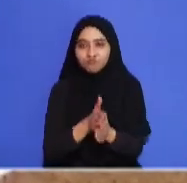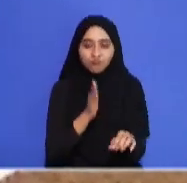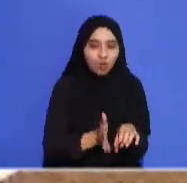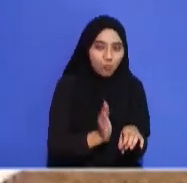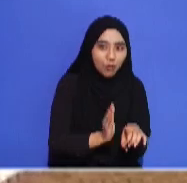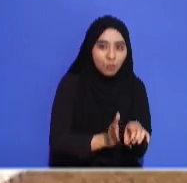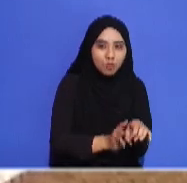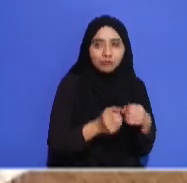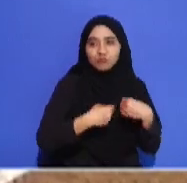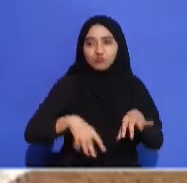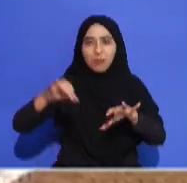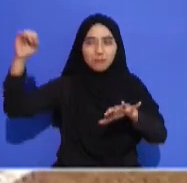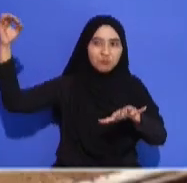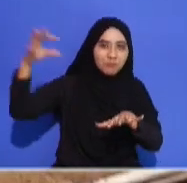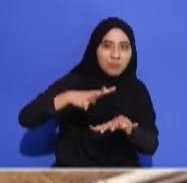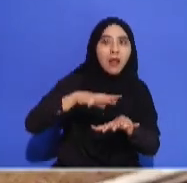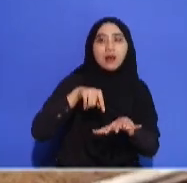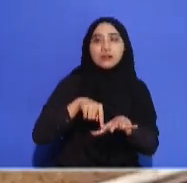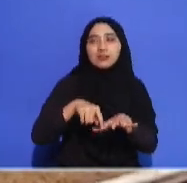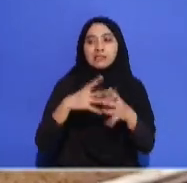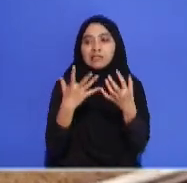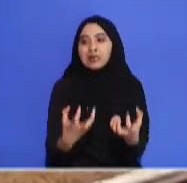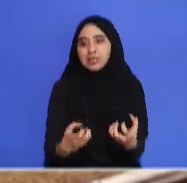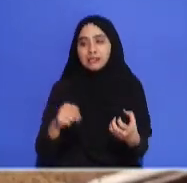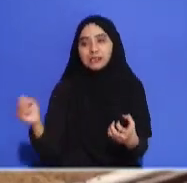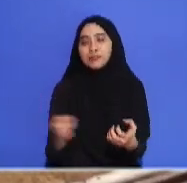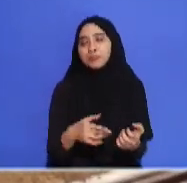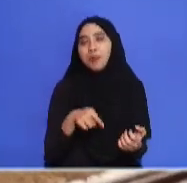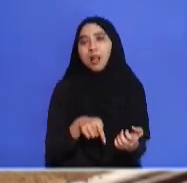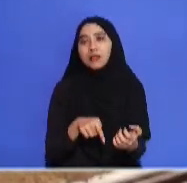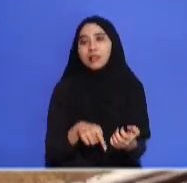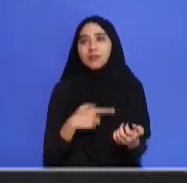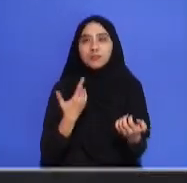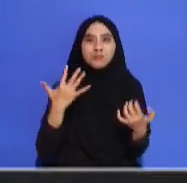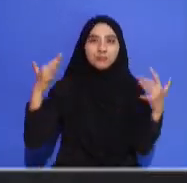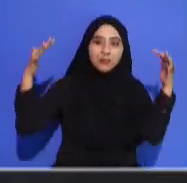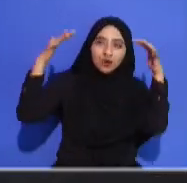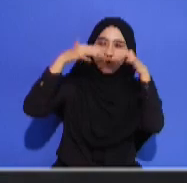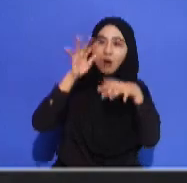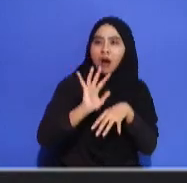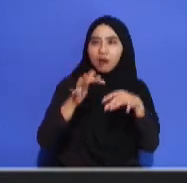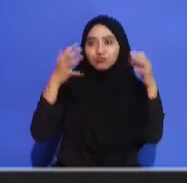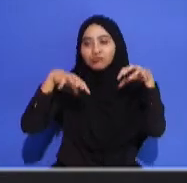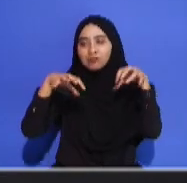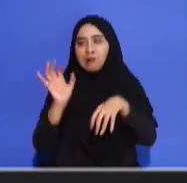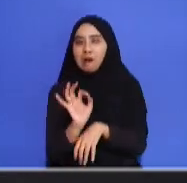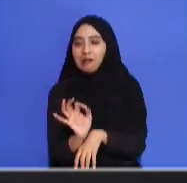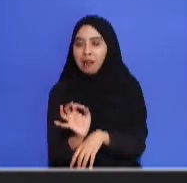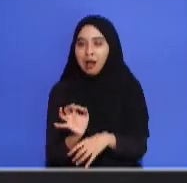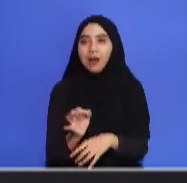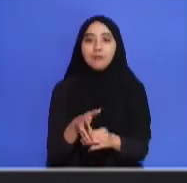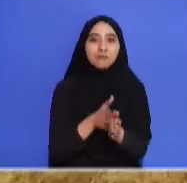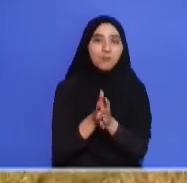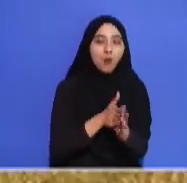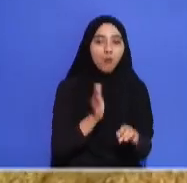saged langkung cepet garingipun lan tebih saking kawontenan hawa ingkang mendung lan jawah. Soto rajangan jenis menika namung betahaken wekdal